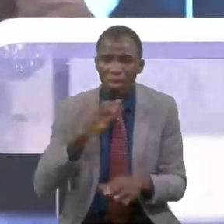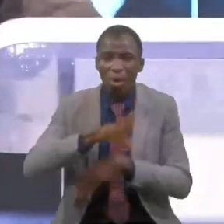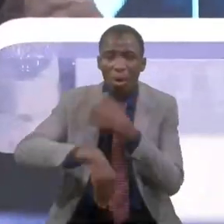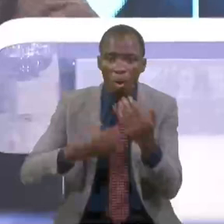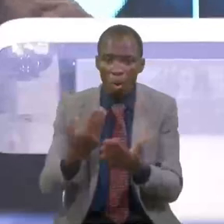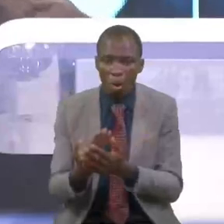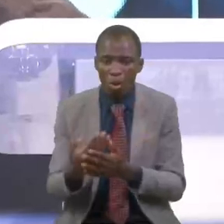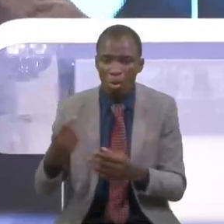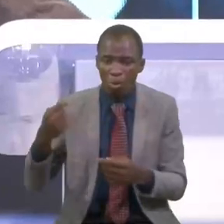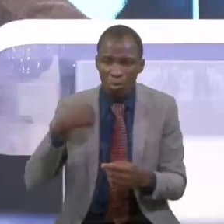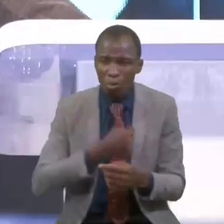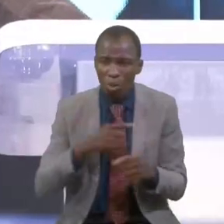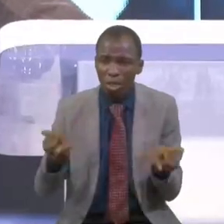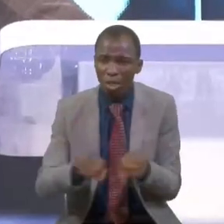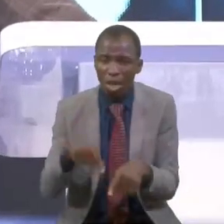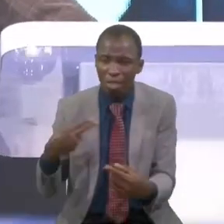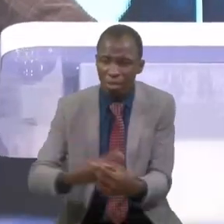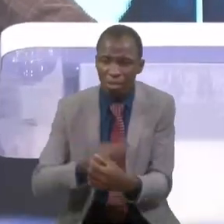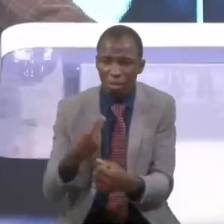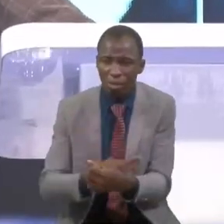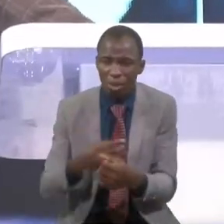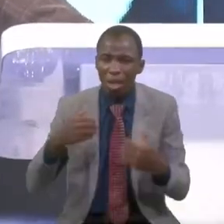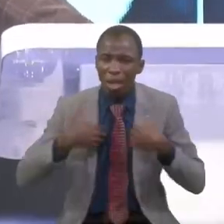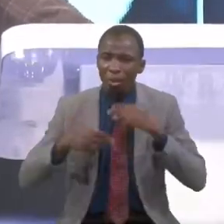tous errant comme des